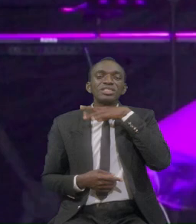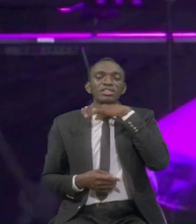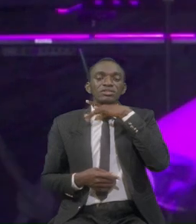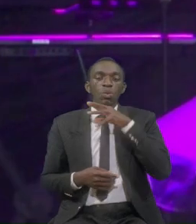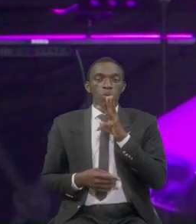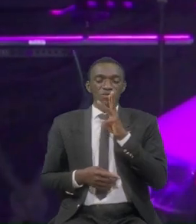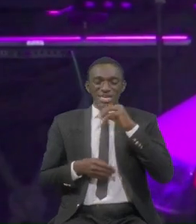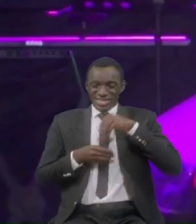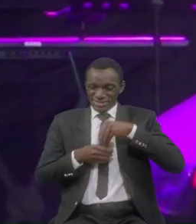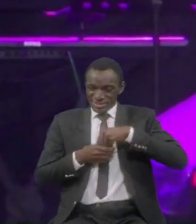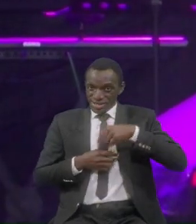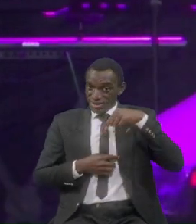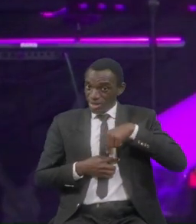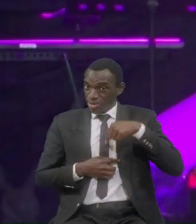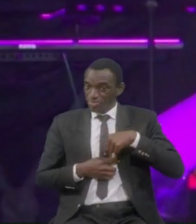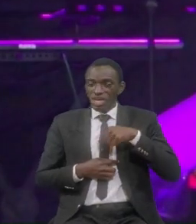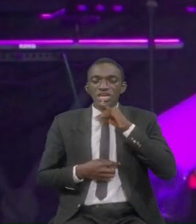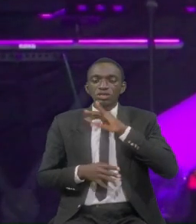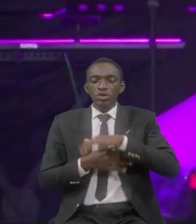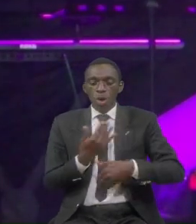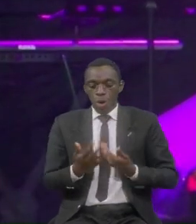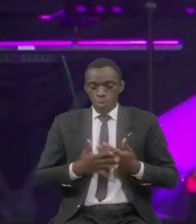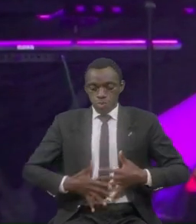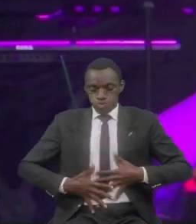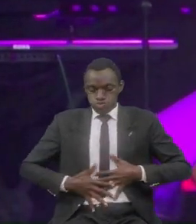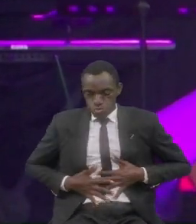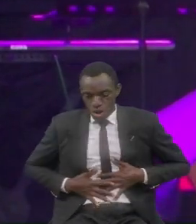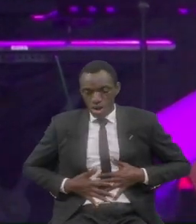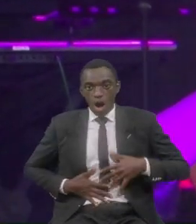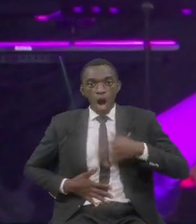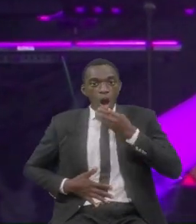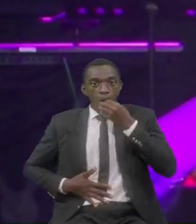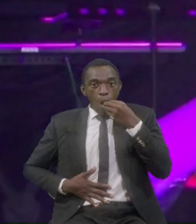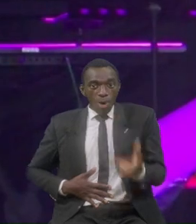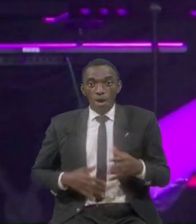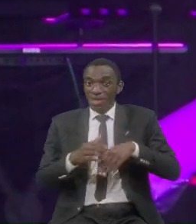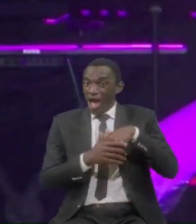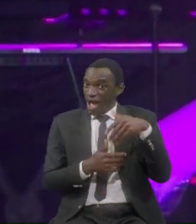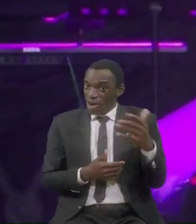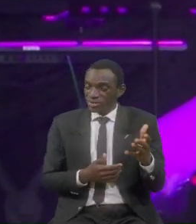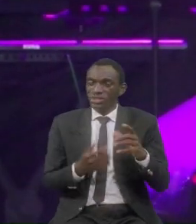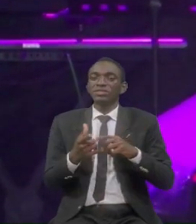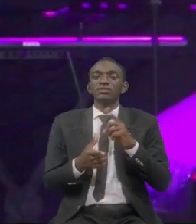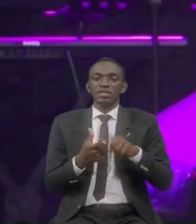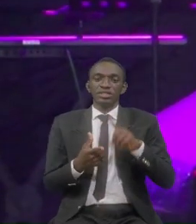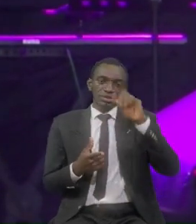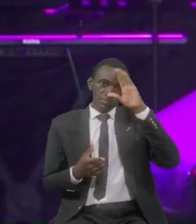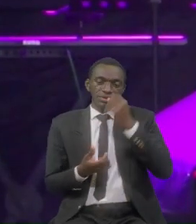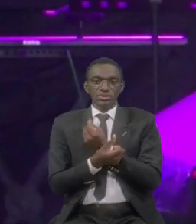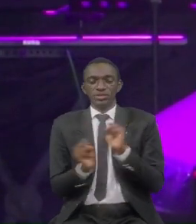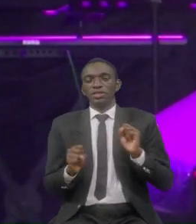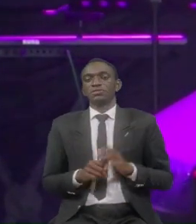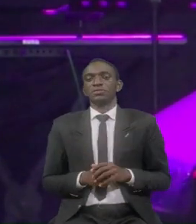out. Makaingon ka nga luwas na siya kung ang iyang nainom nga hugaw, mugawas tanan. The corruption in the world, that's the